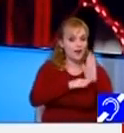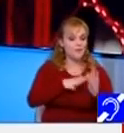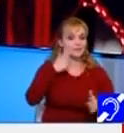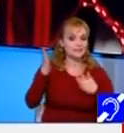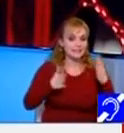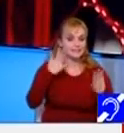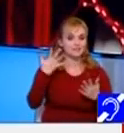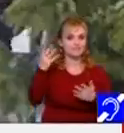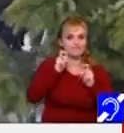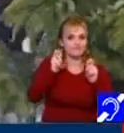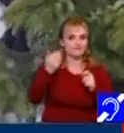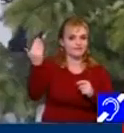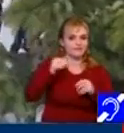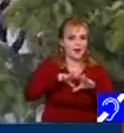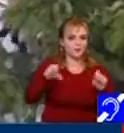și de localnici.